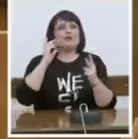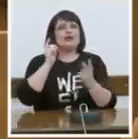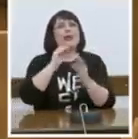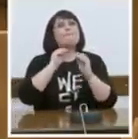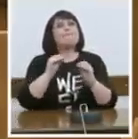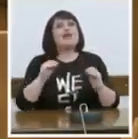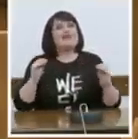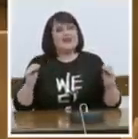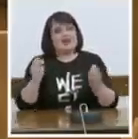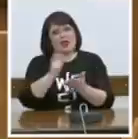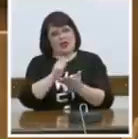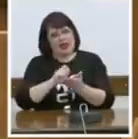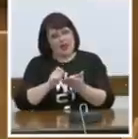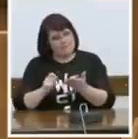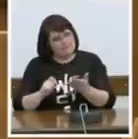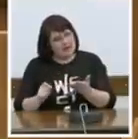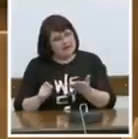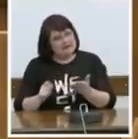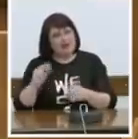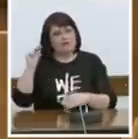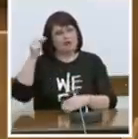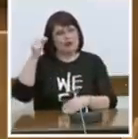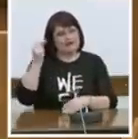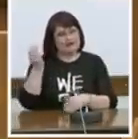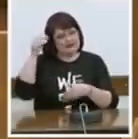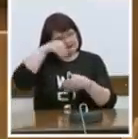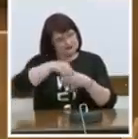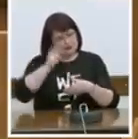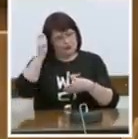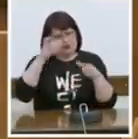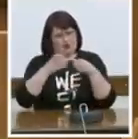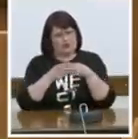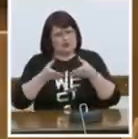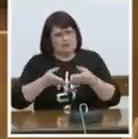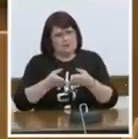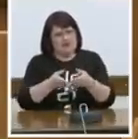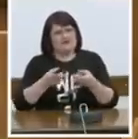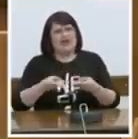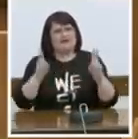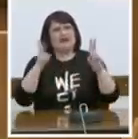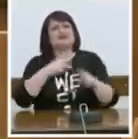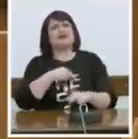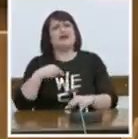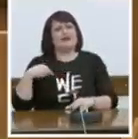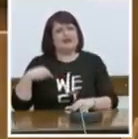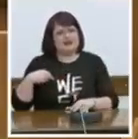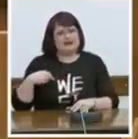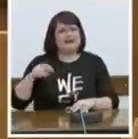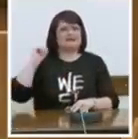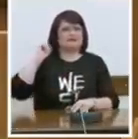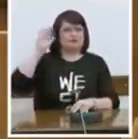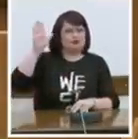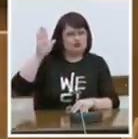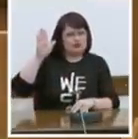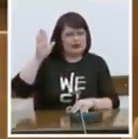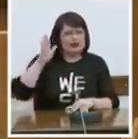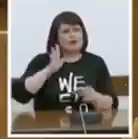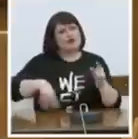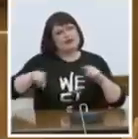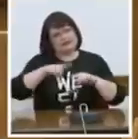παιδείας είναι βουλευτές της Πλεύσης Ελευθερίας, καθηγητές στο εξωτερικό και στην